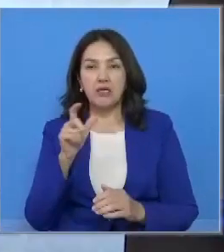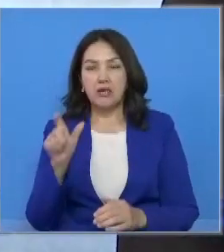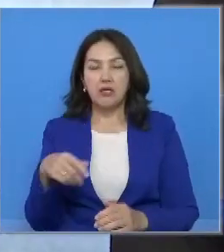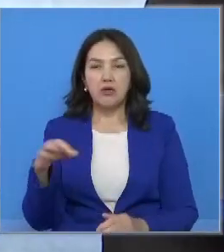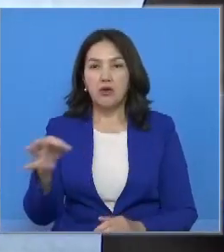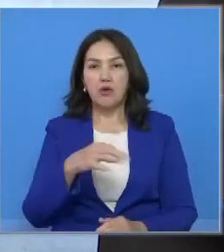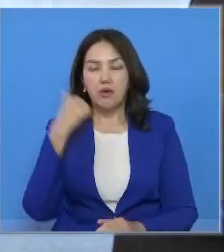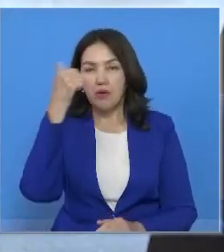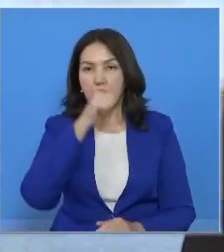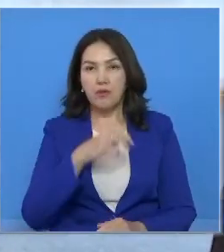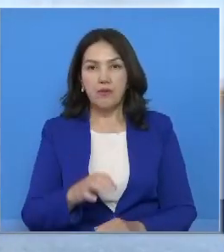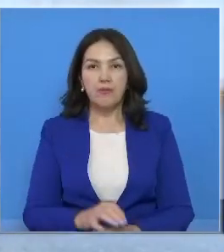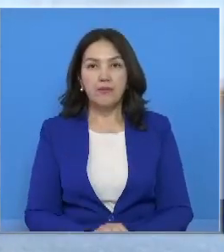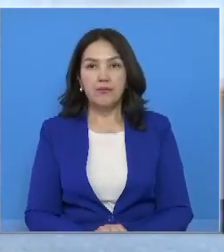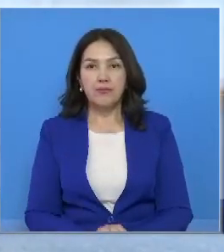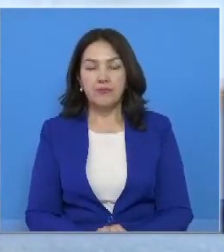области».